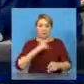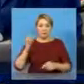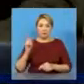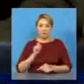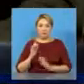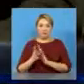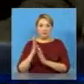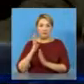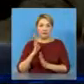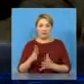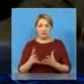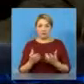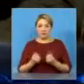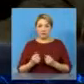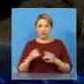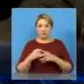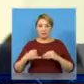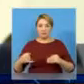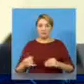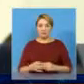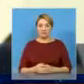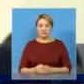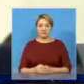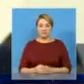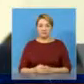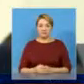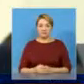своей очереди на получение земель.